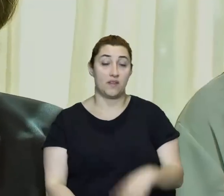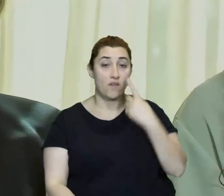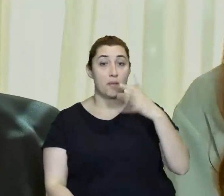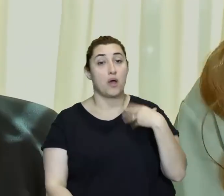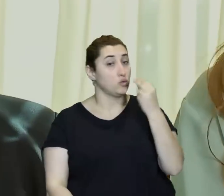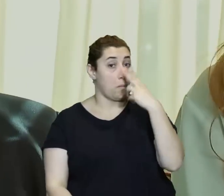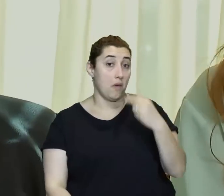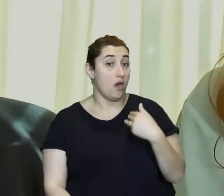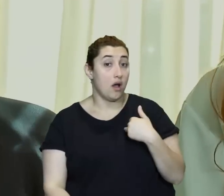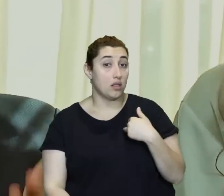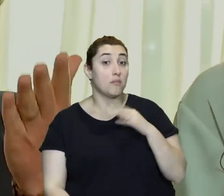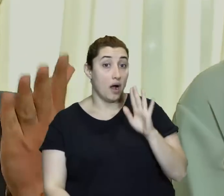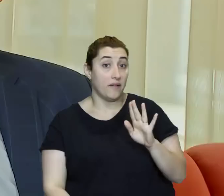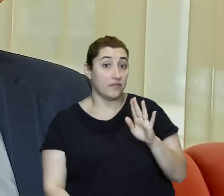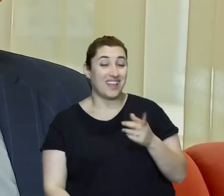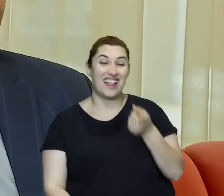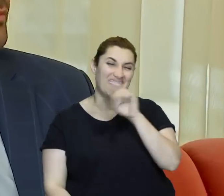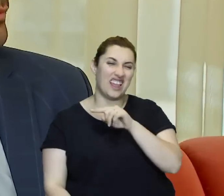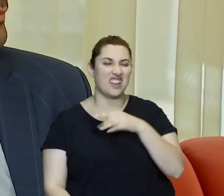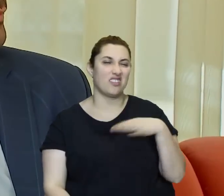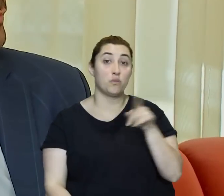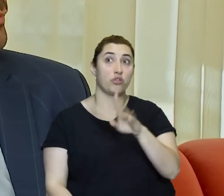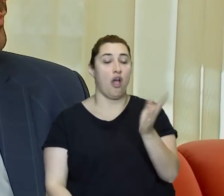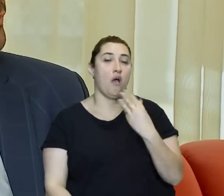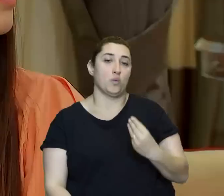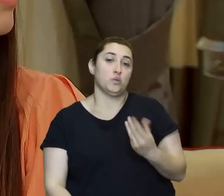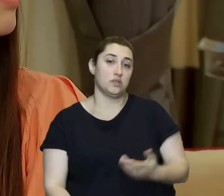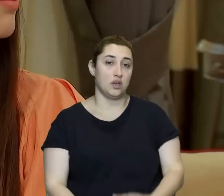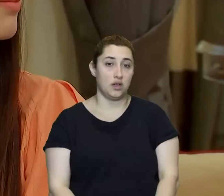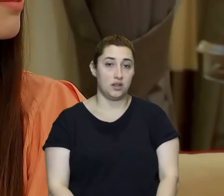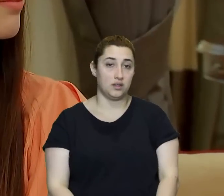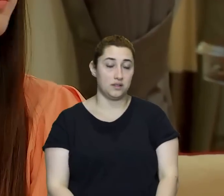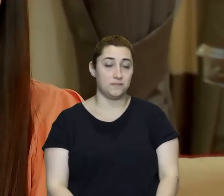Vallahi ben çok beğendim. Hatta diğerinden daha güzel olmuş bu tablo.